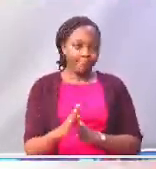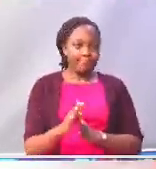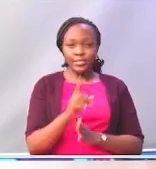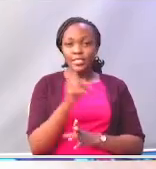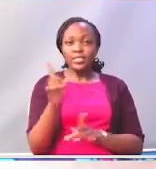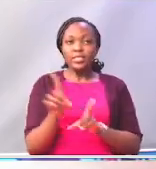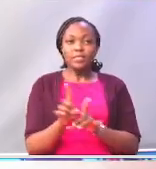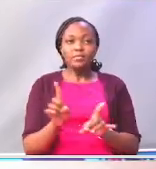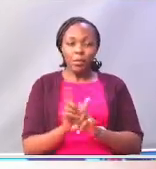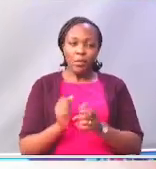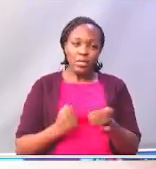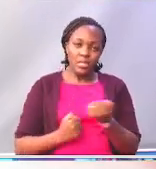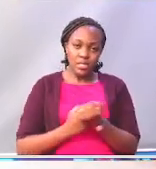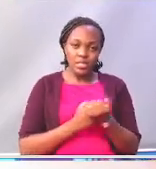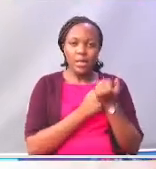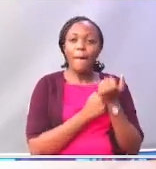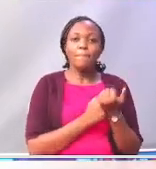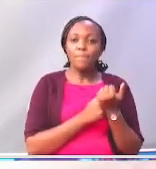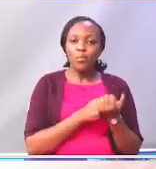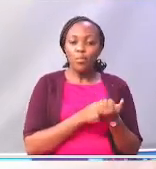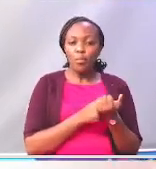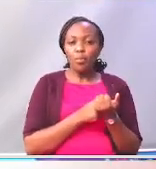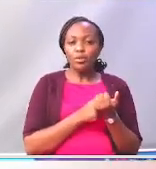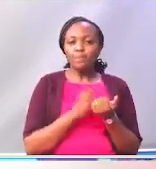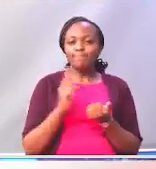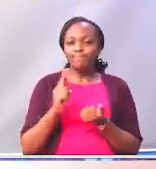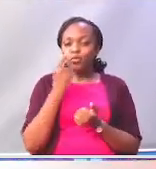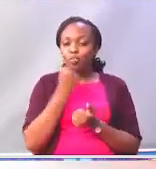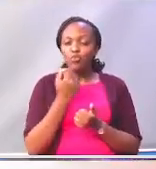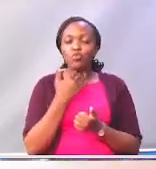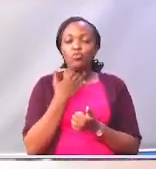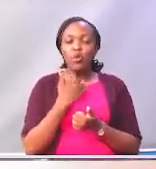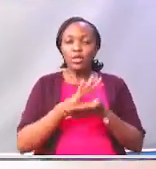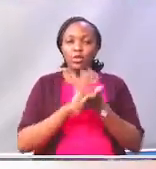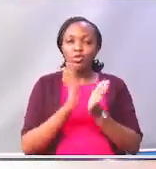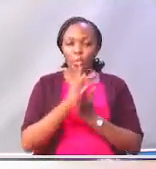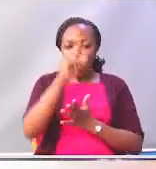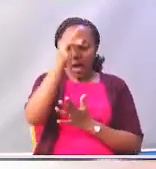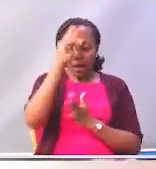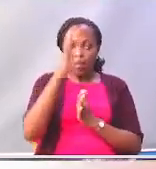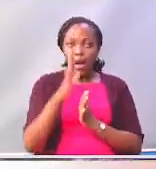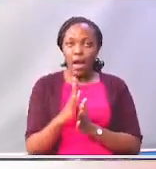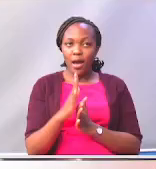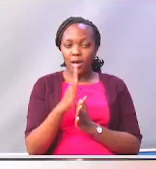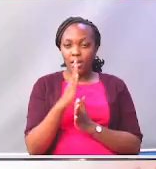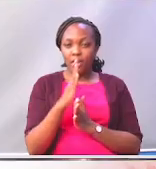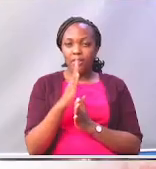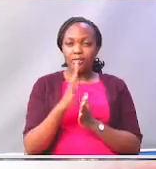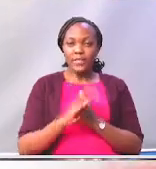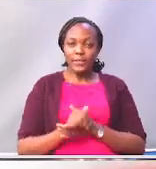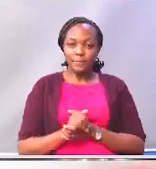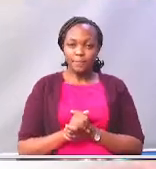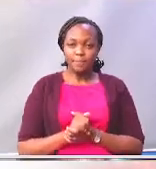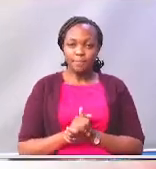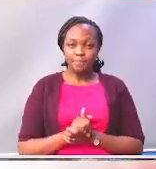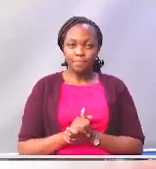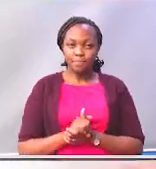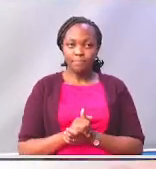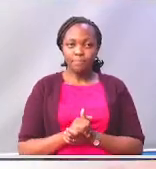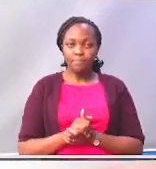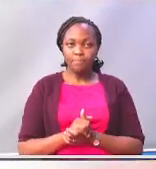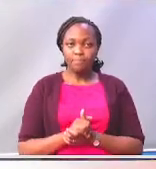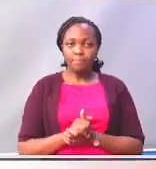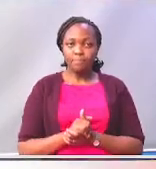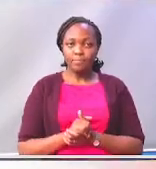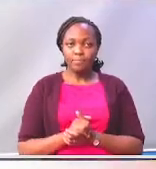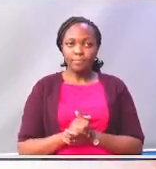gubernatorial bid as suitable candidate to succeed incumbent governor Patrick Haemba, who is serving his second and last term.